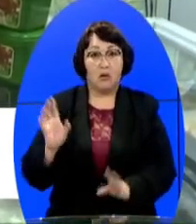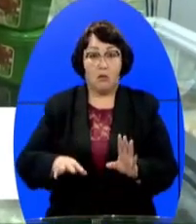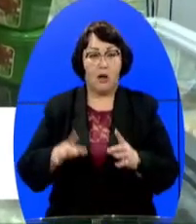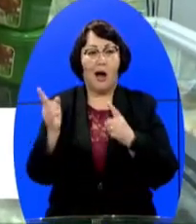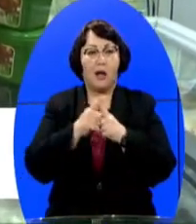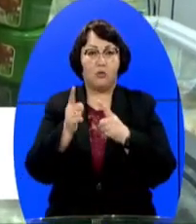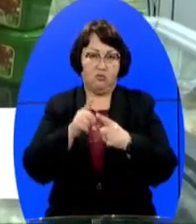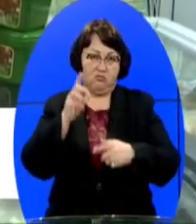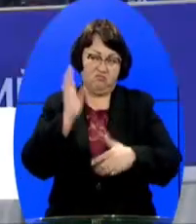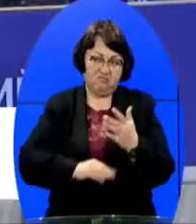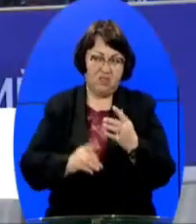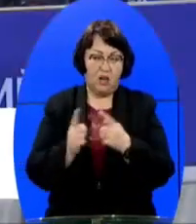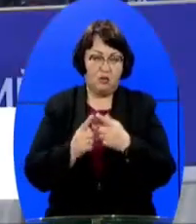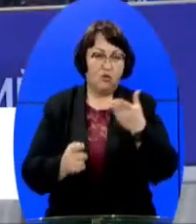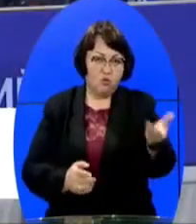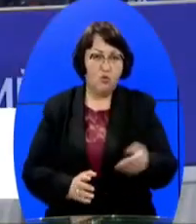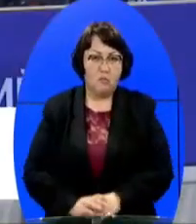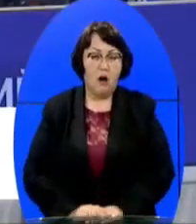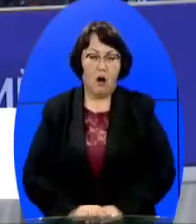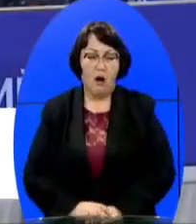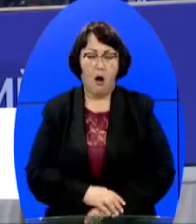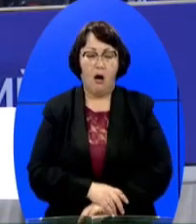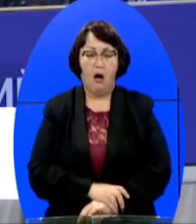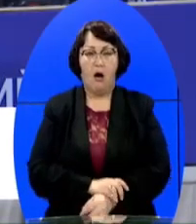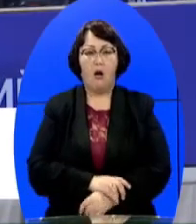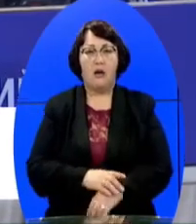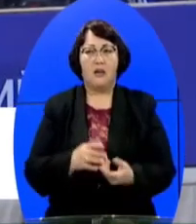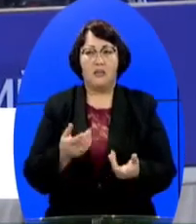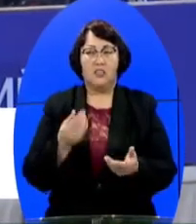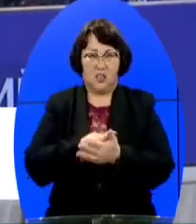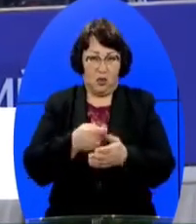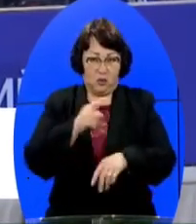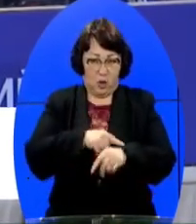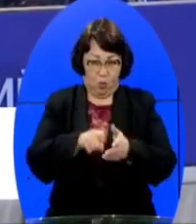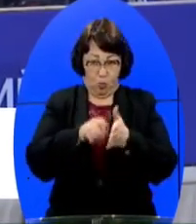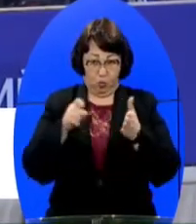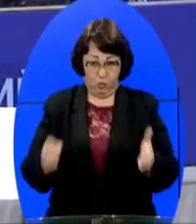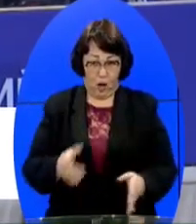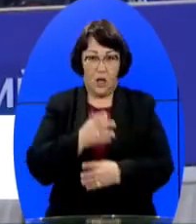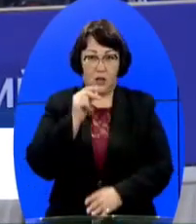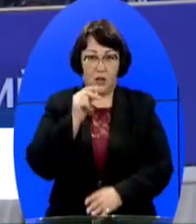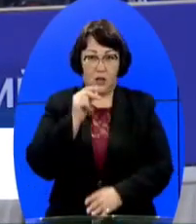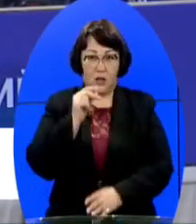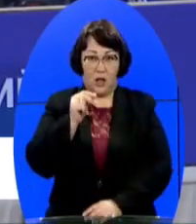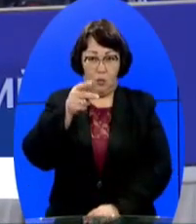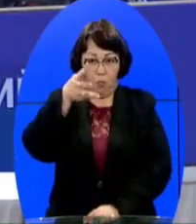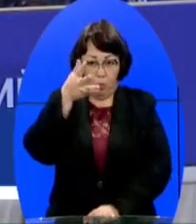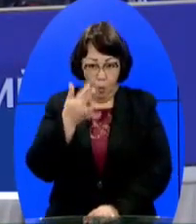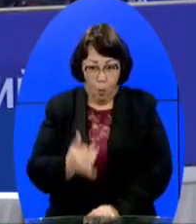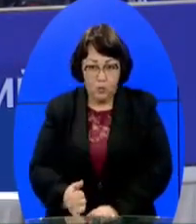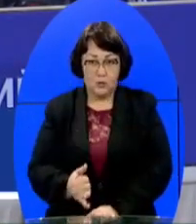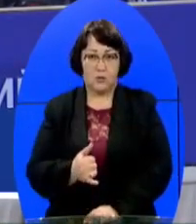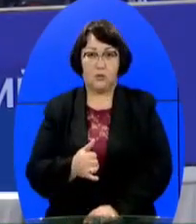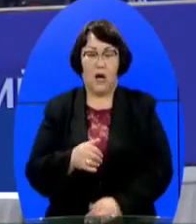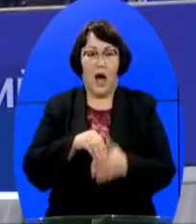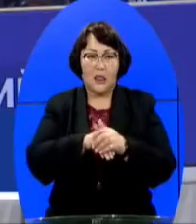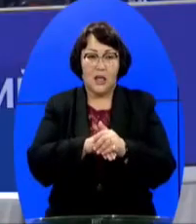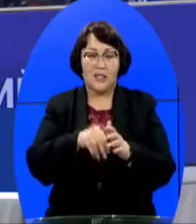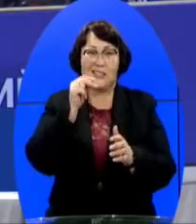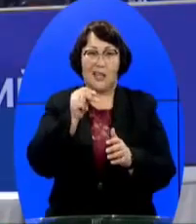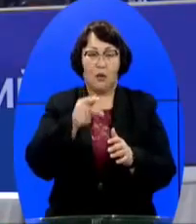байгаа гэдгийг хэлж байна. Яалтчгүй хэрэглэлтийн хугацаа дууссан, мууцсан, хадгалтынхаа явцад чанар аюулгүй байдлын